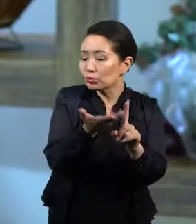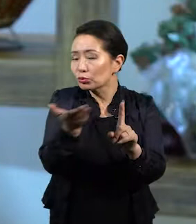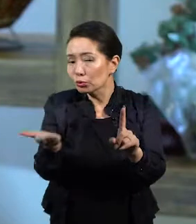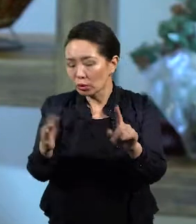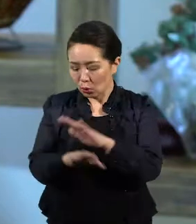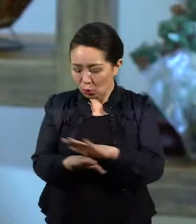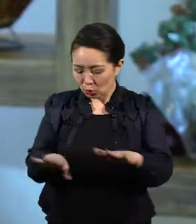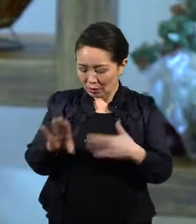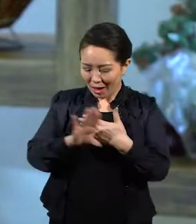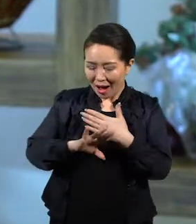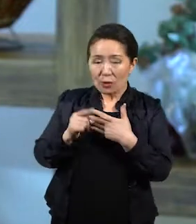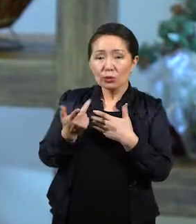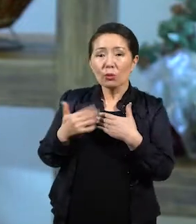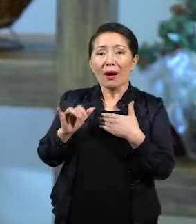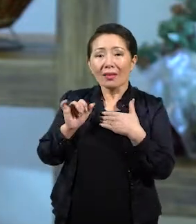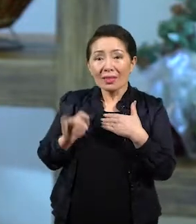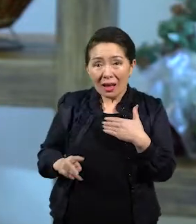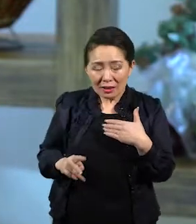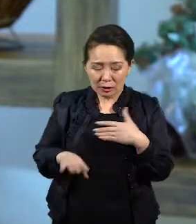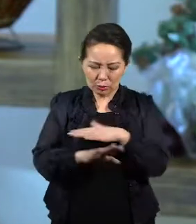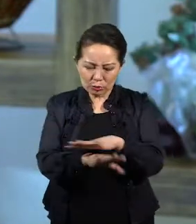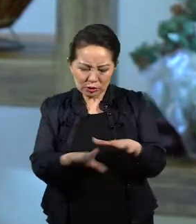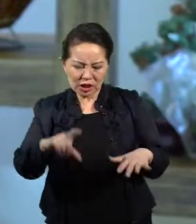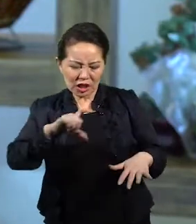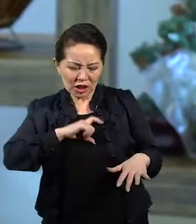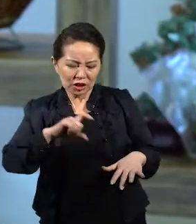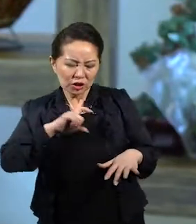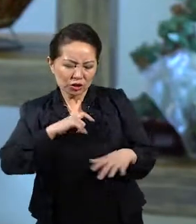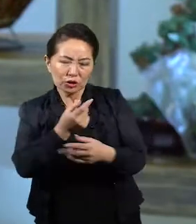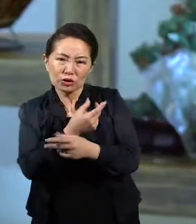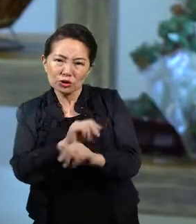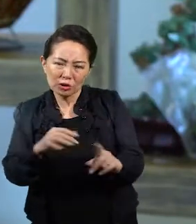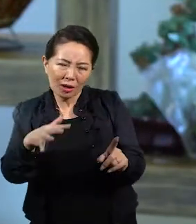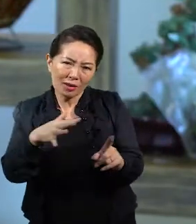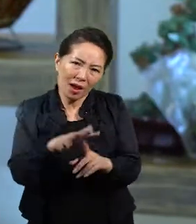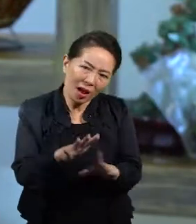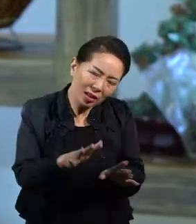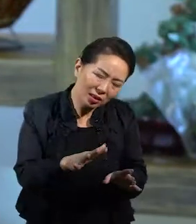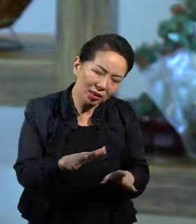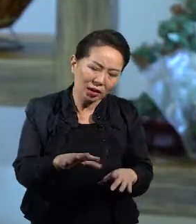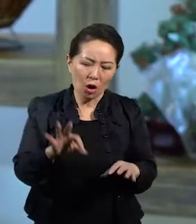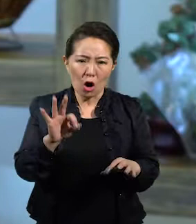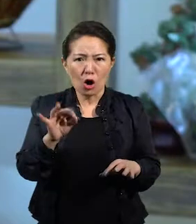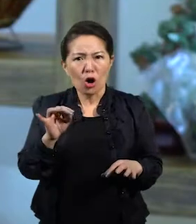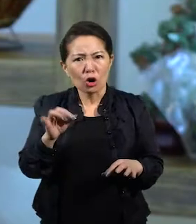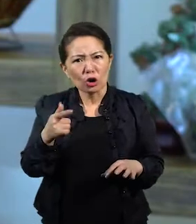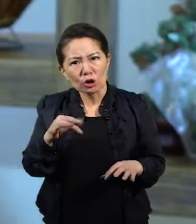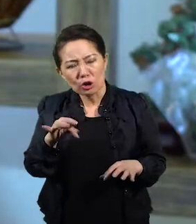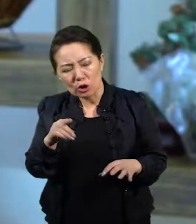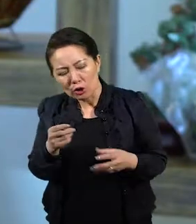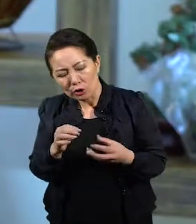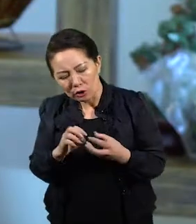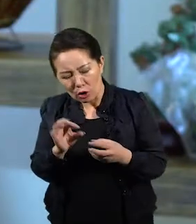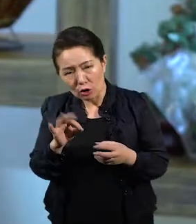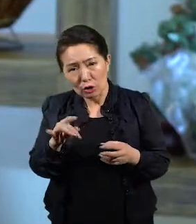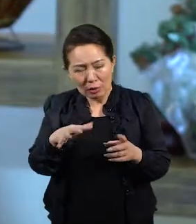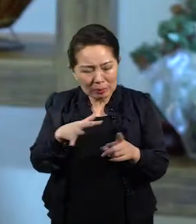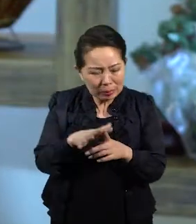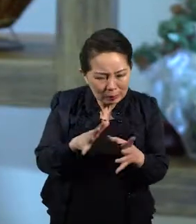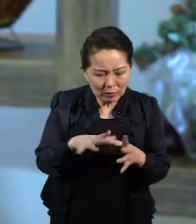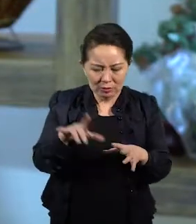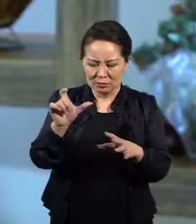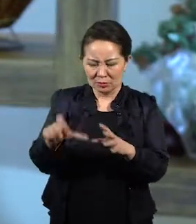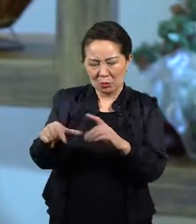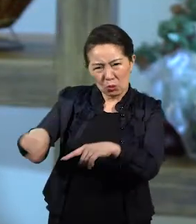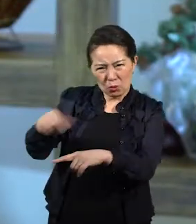аюулгүй байдал болон бусдын эрх хэрэгчлөөнд халдах орлогуудыг одоо муу